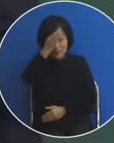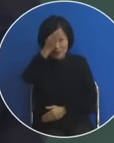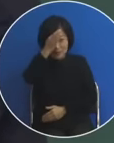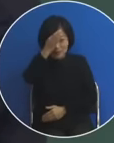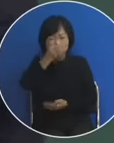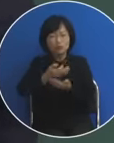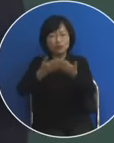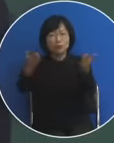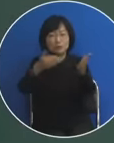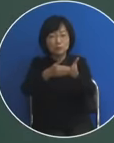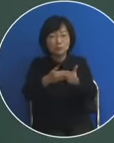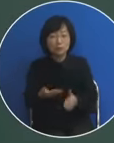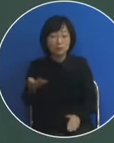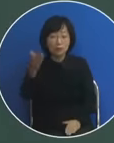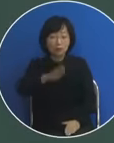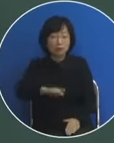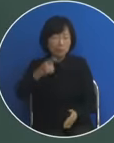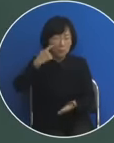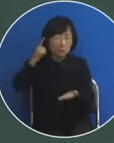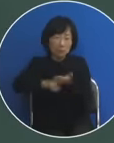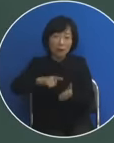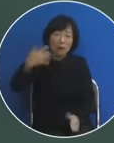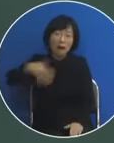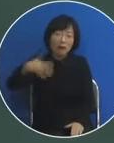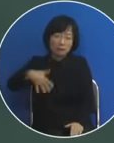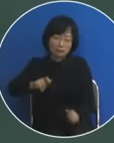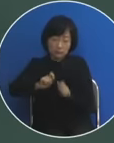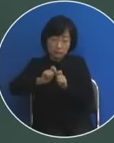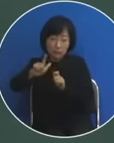못하는 거 하니까 실제로